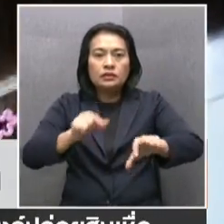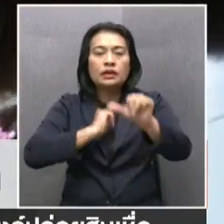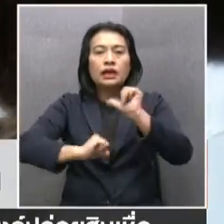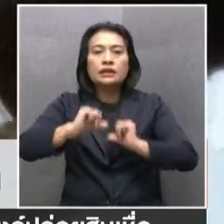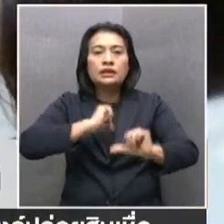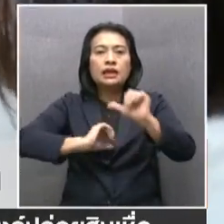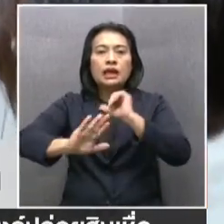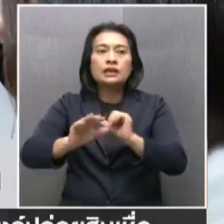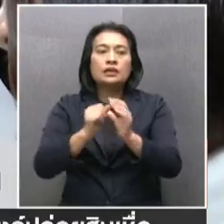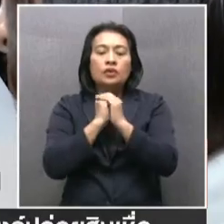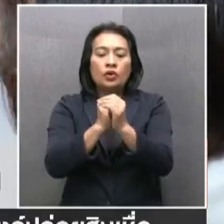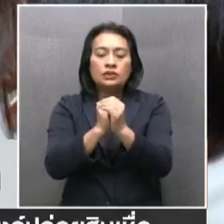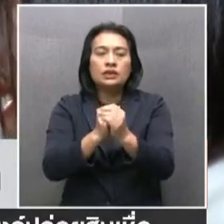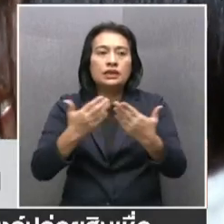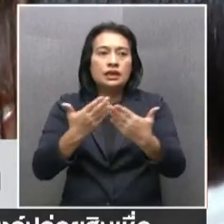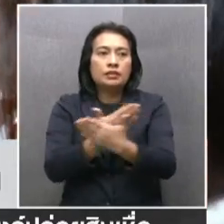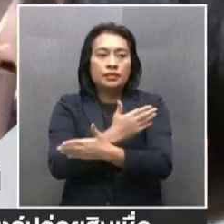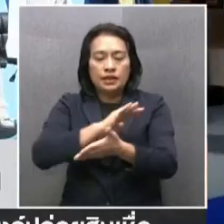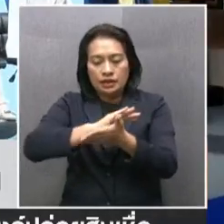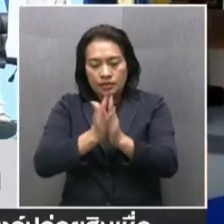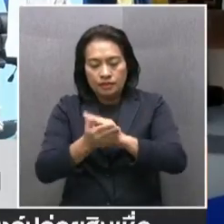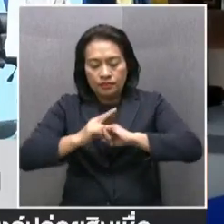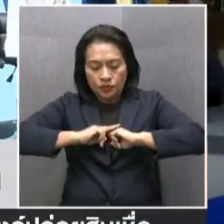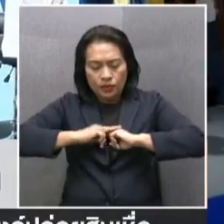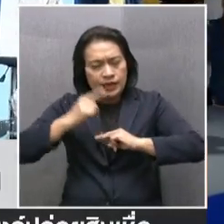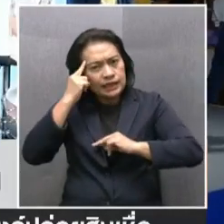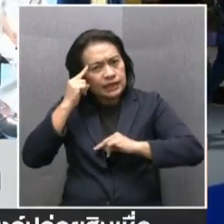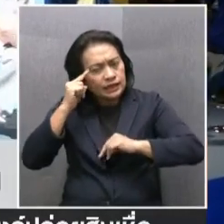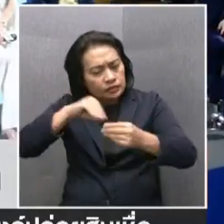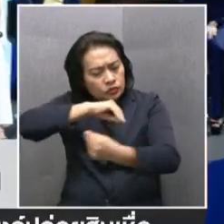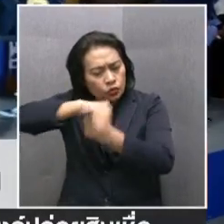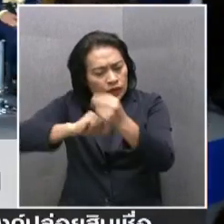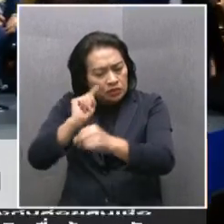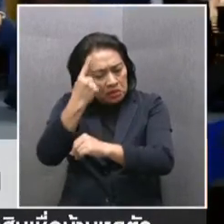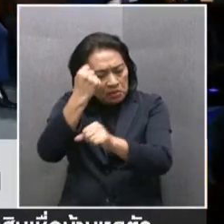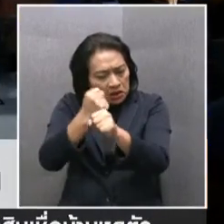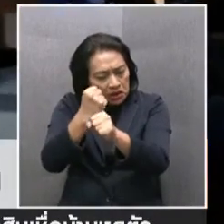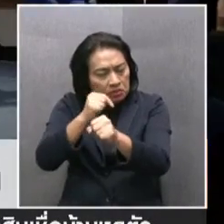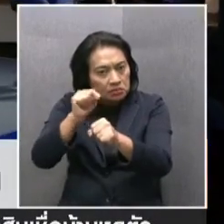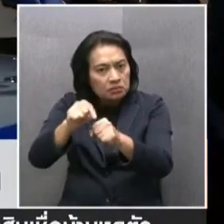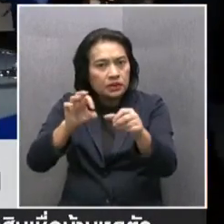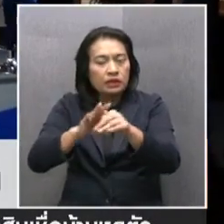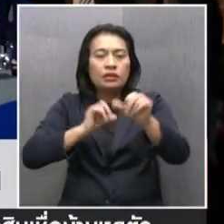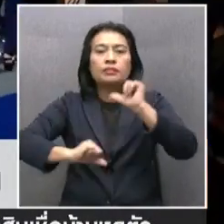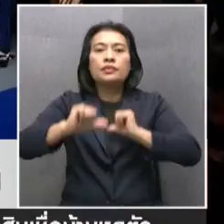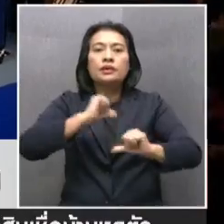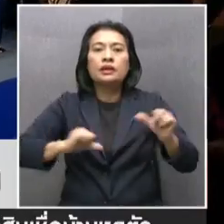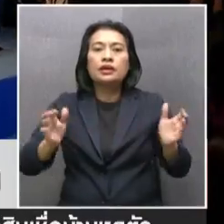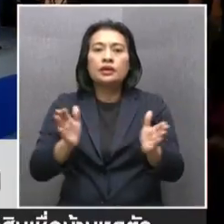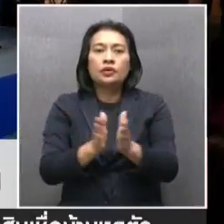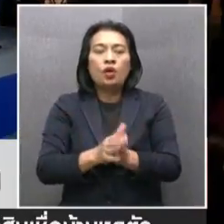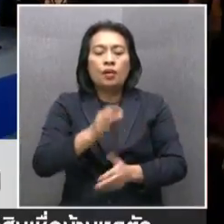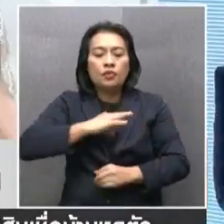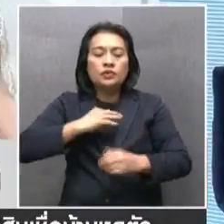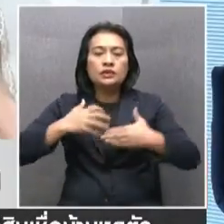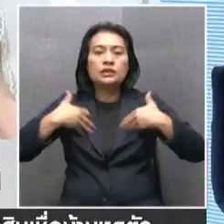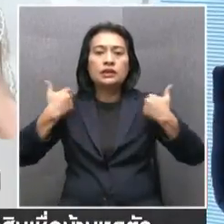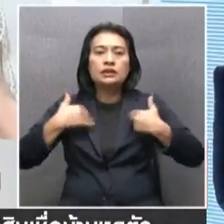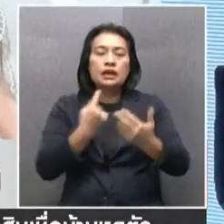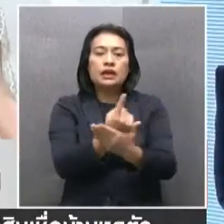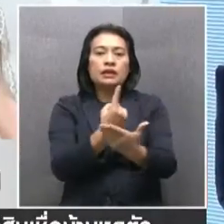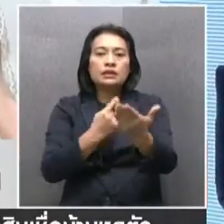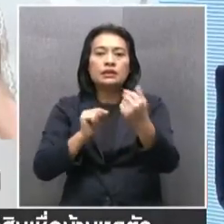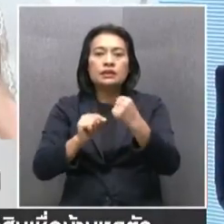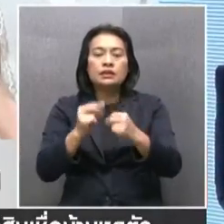นเปลี่ยนแปลงไปมากตนเองพยายามหาธุรกิจใหม่ๆทำควบคู่กับงานแสดง และรู้สึกดีใจที่ได้เป็นตัวแทนนักแสดงไทยไปสร้